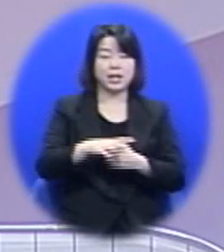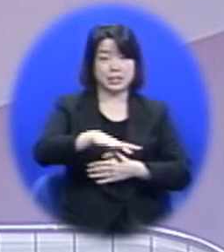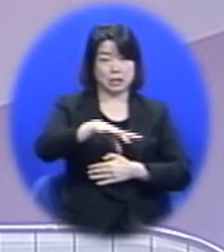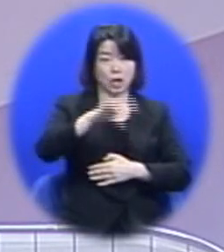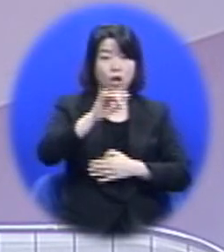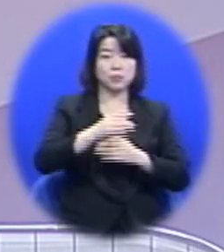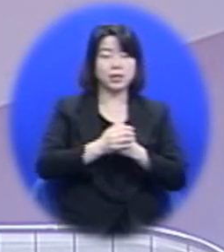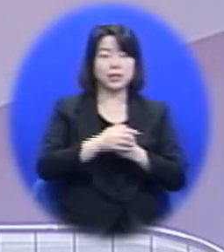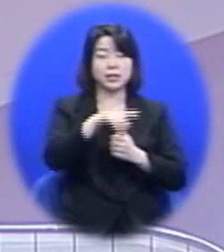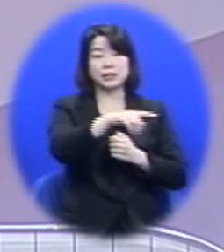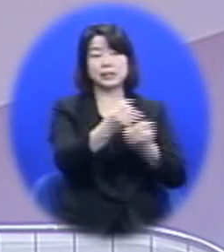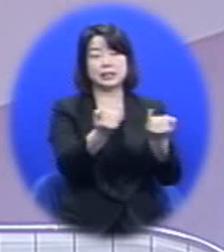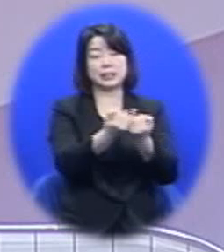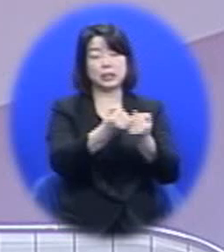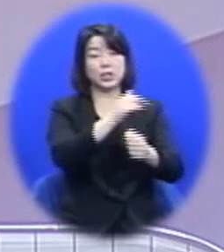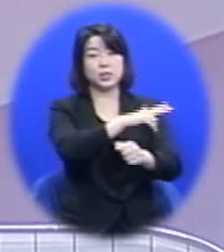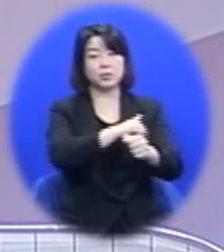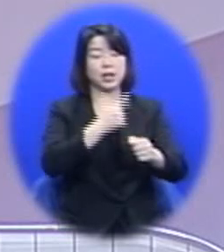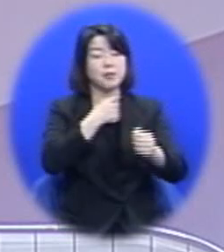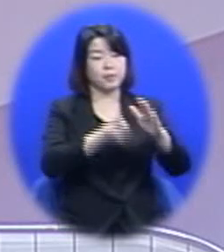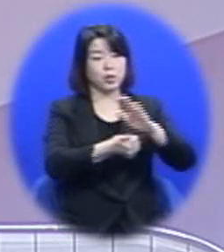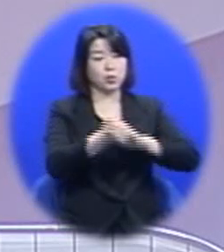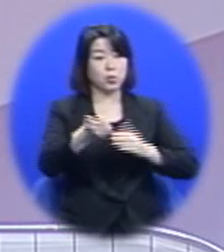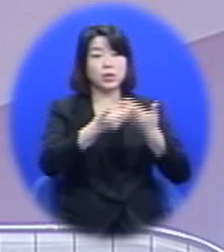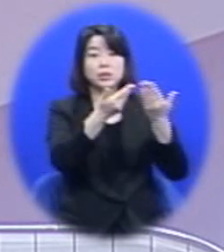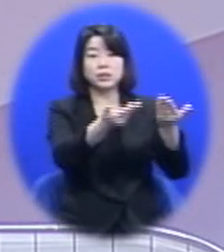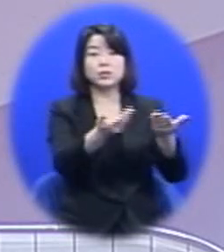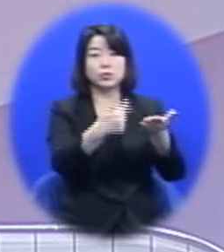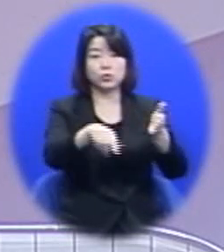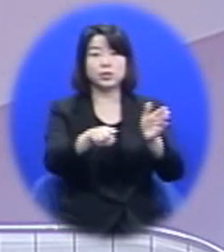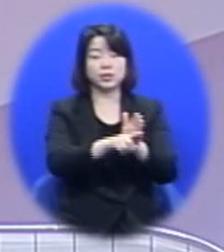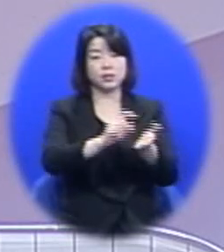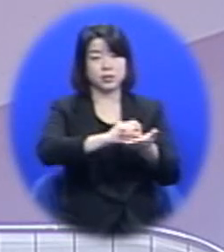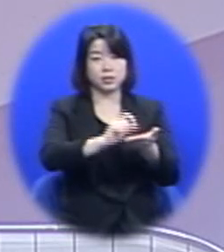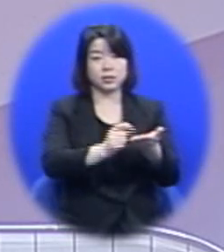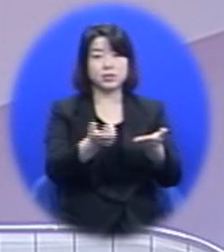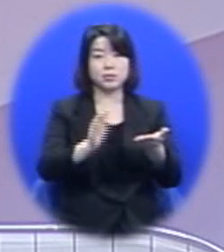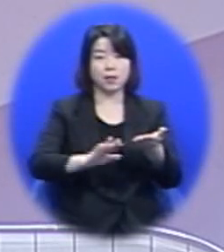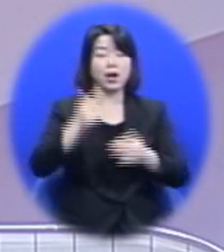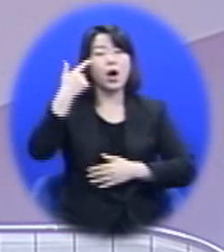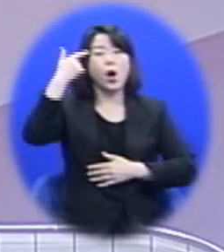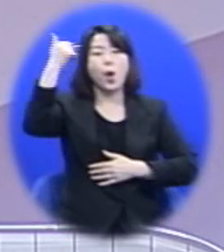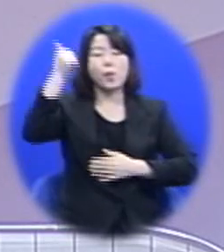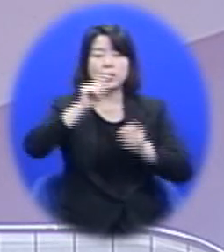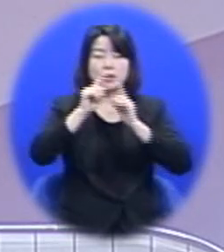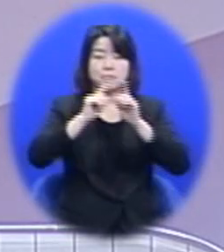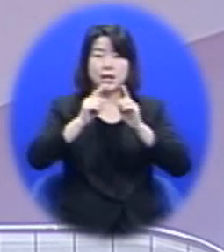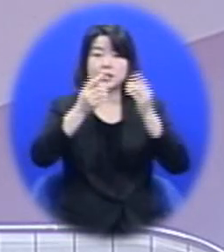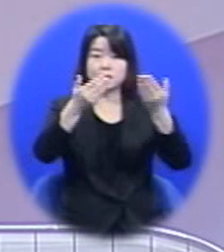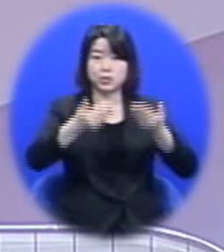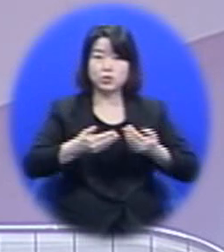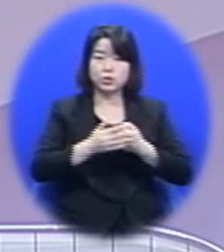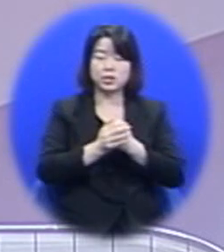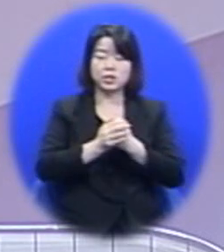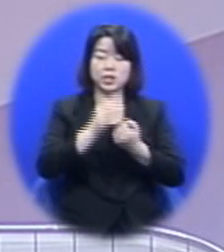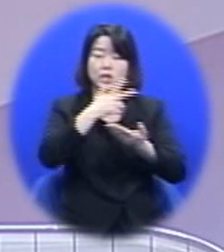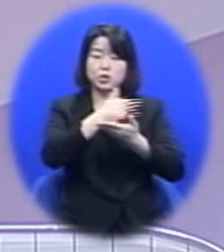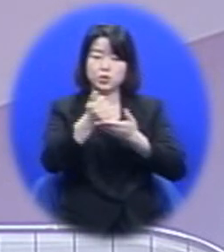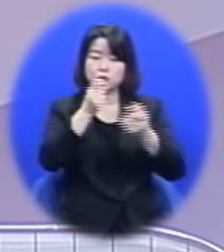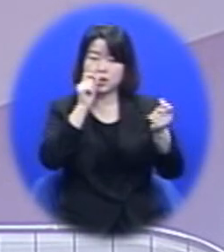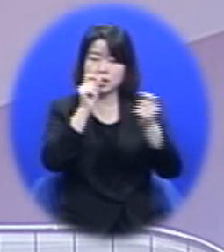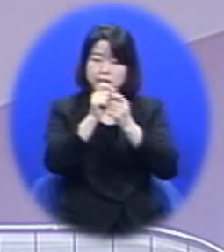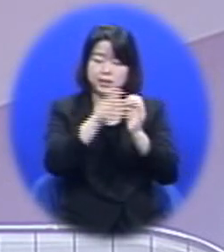처음에는 그 여집사님 소원 들어드리려고 썼는데 목사님이 말씀하시는 주님과의 친밀함이